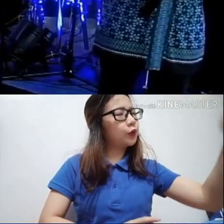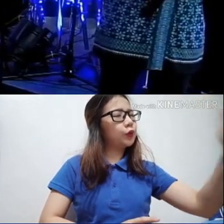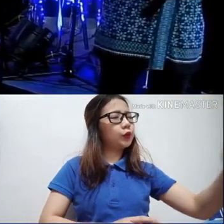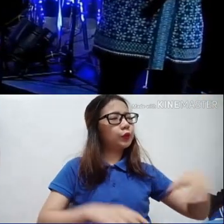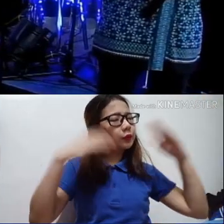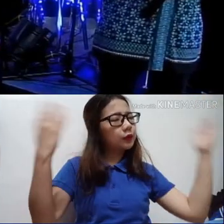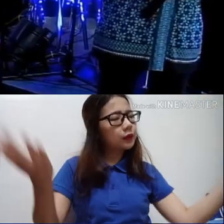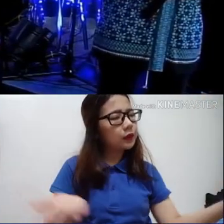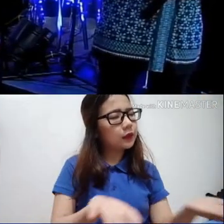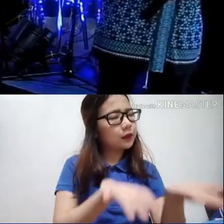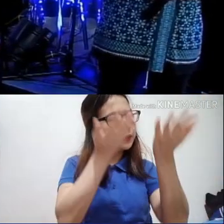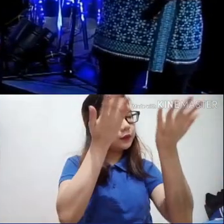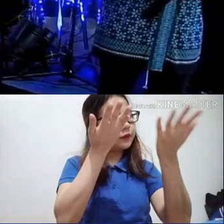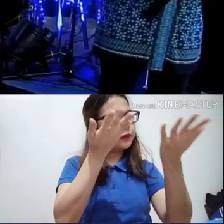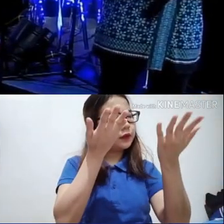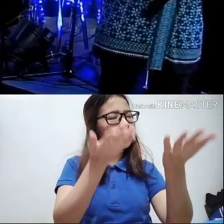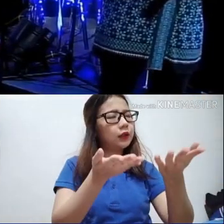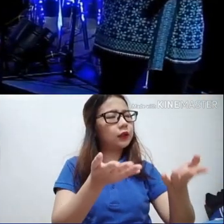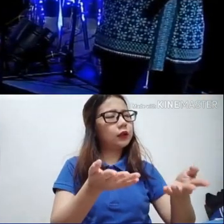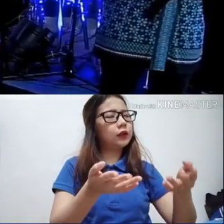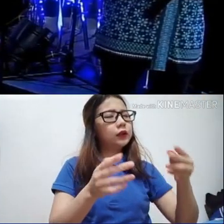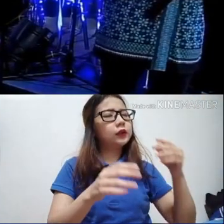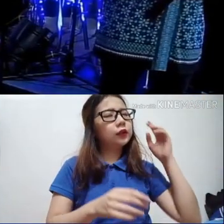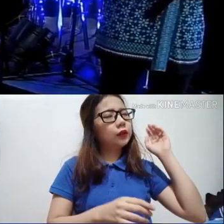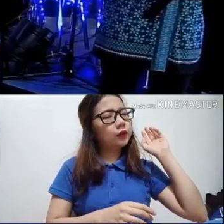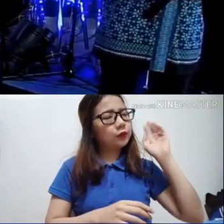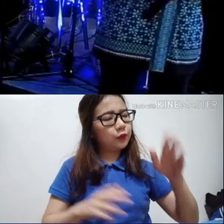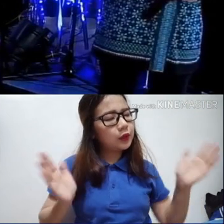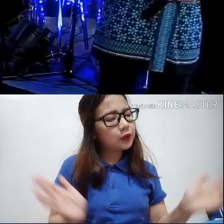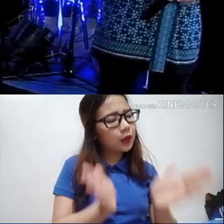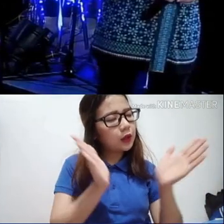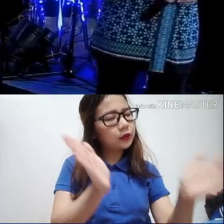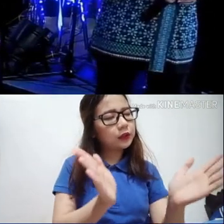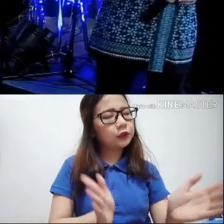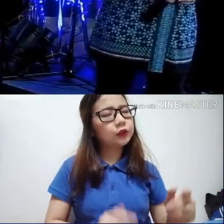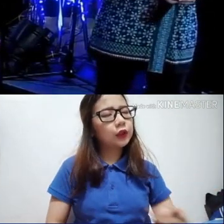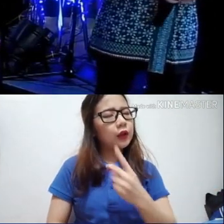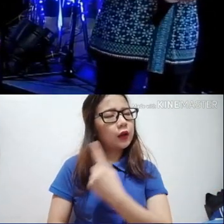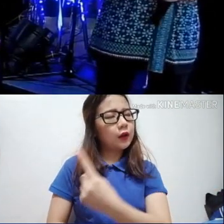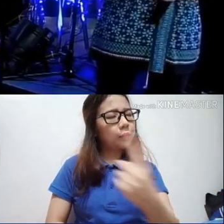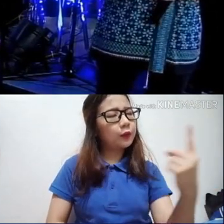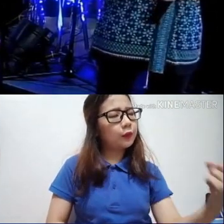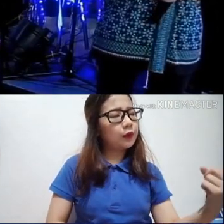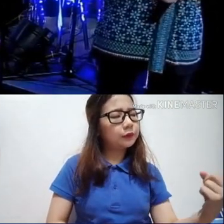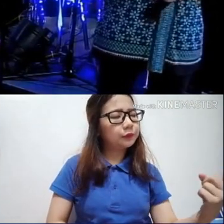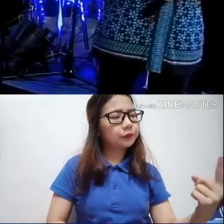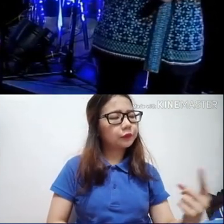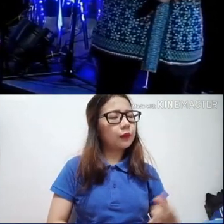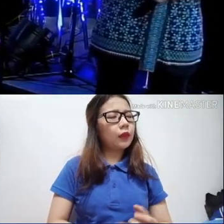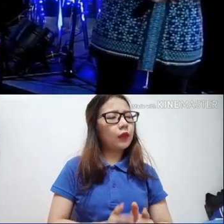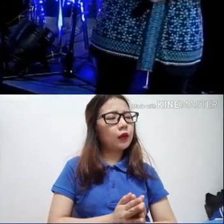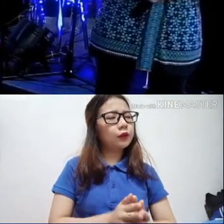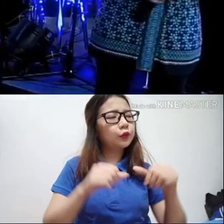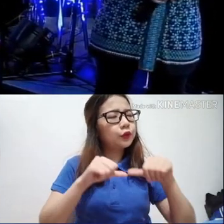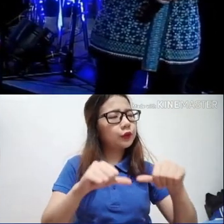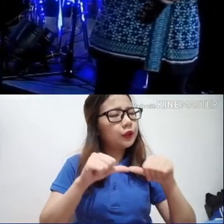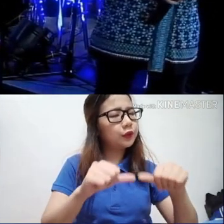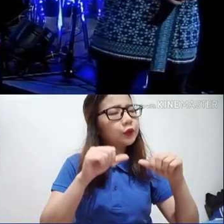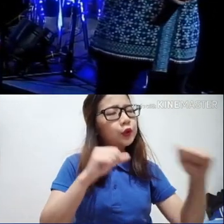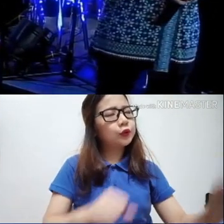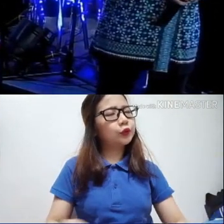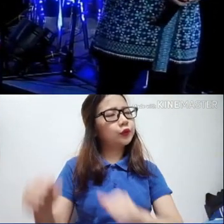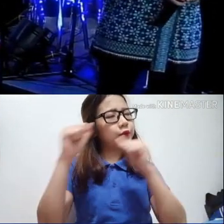bawat puso ng bawat isa. At patuloy, Lord God, na ma-strengthen ang bawat pananampalataya. Makapag-wish kami ng Lord God ng